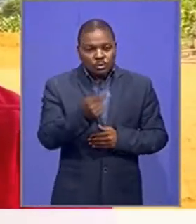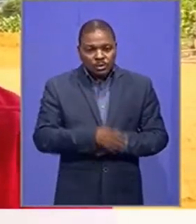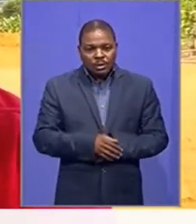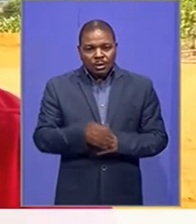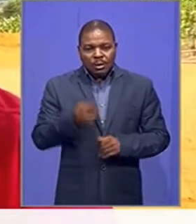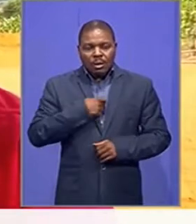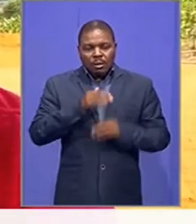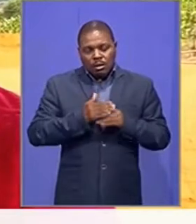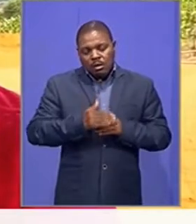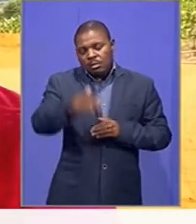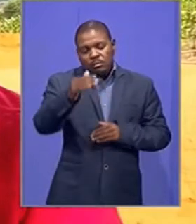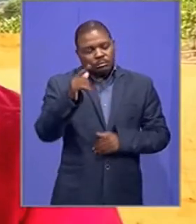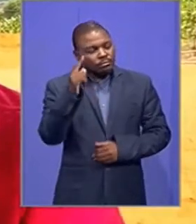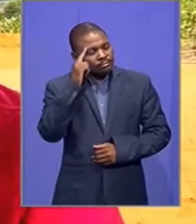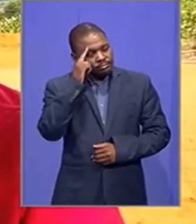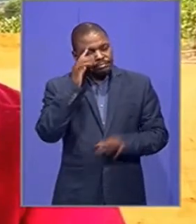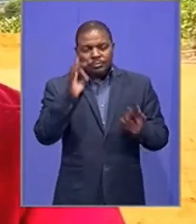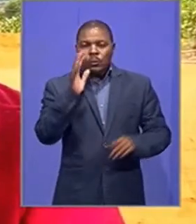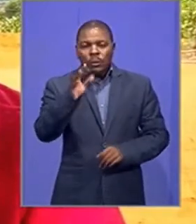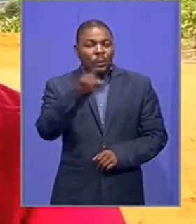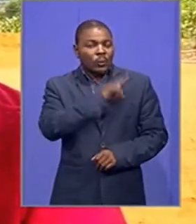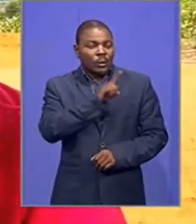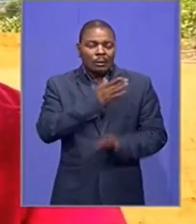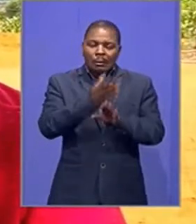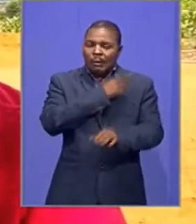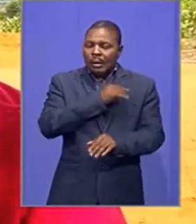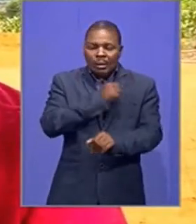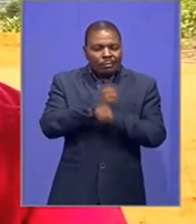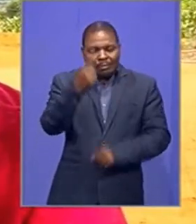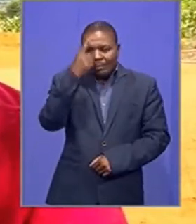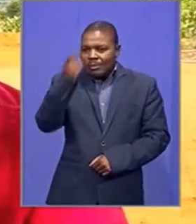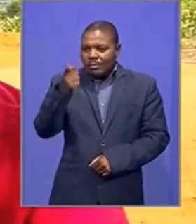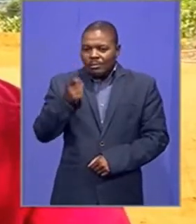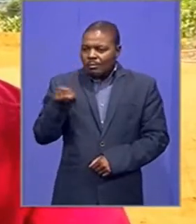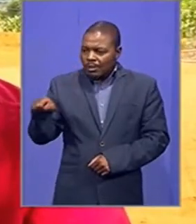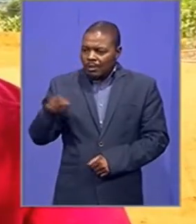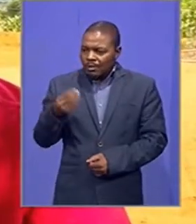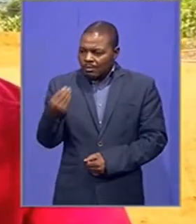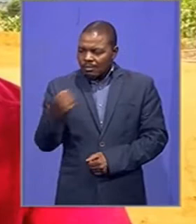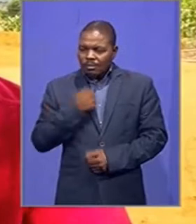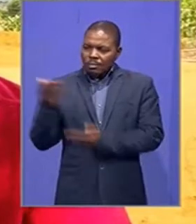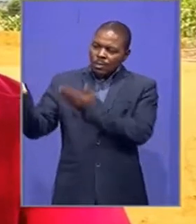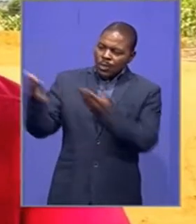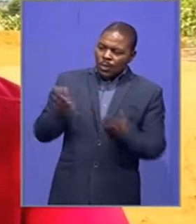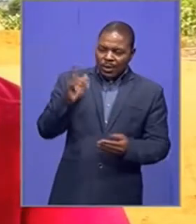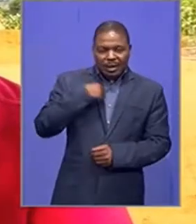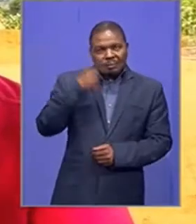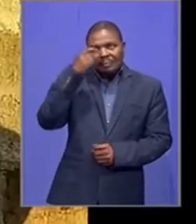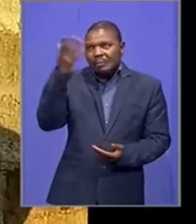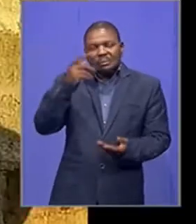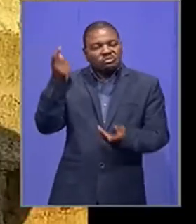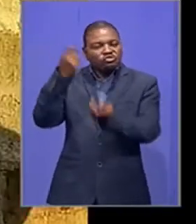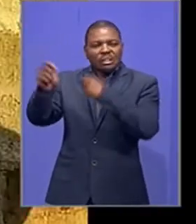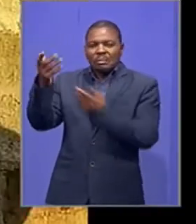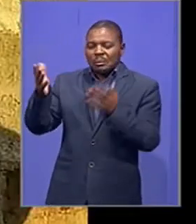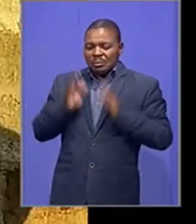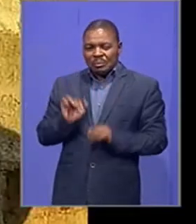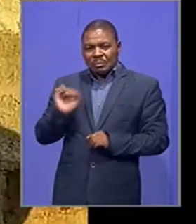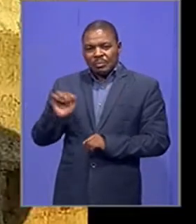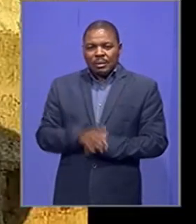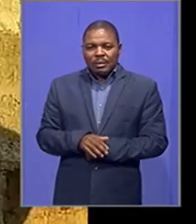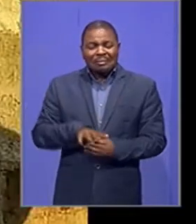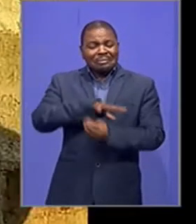tlo robala boroko ka ge ke be ke sa tshepe gore ngwana ke a ka tswelela be ke šetse ke fotša gore o rekišitšwe. Lapa sa le lebea